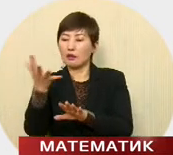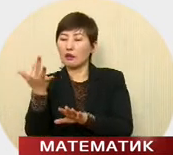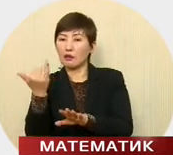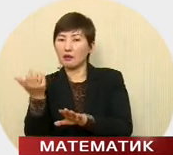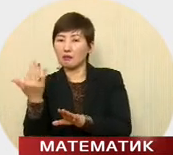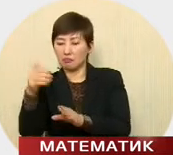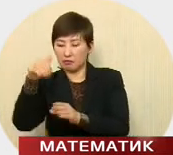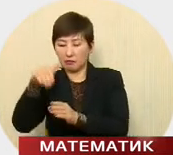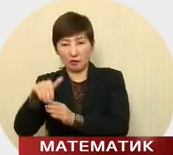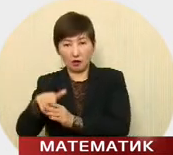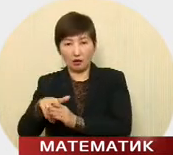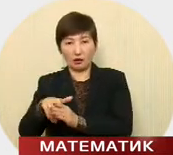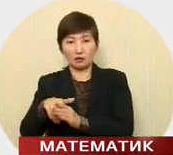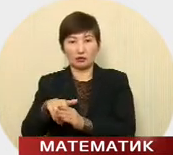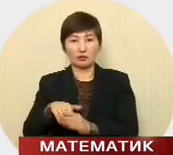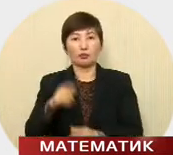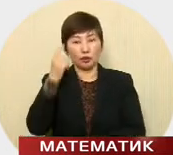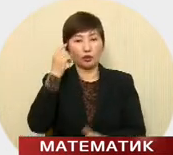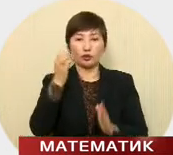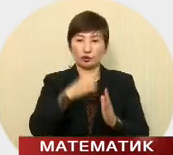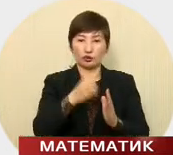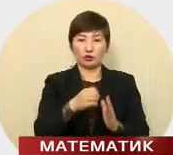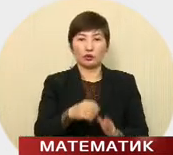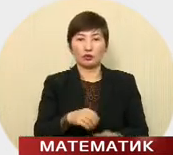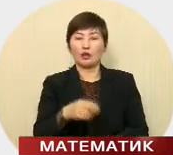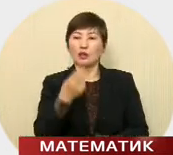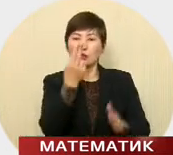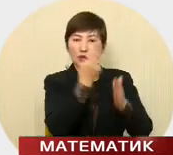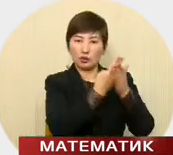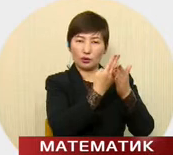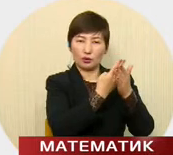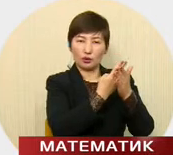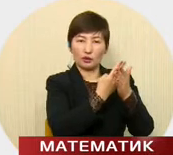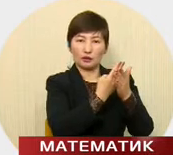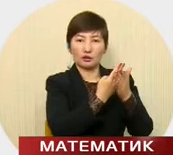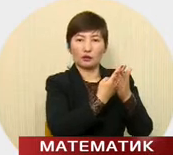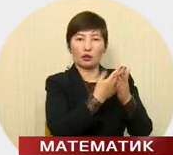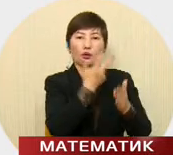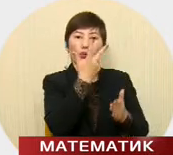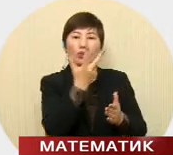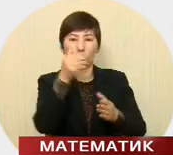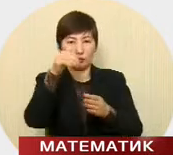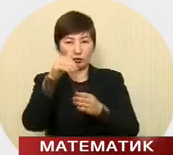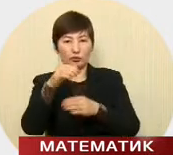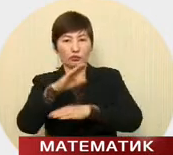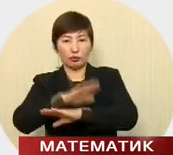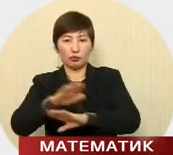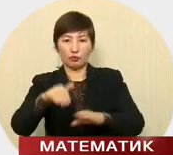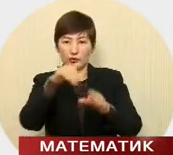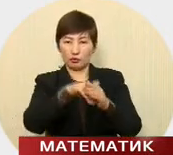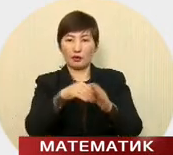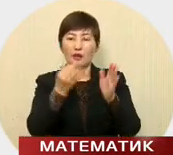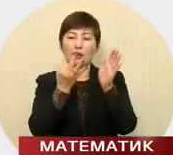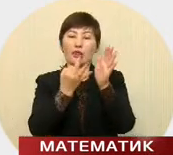болон эзлэх хувийг олох юм байна. За гэхдээ энд зургийн дугуйланд 3 сурагч хамрагддаг буюу нийт сурагчдын